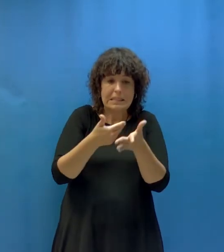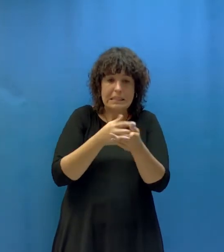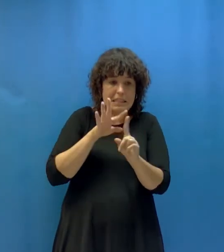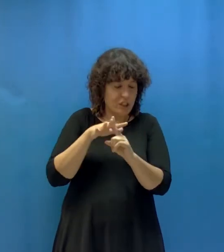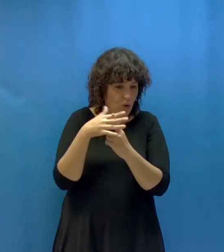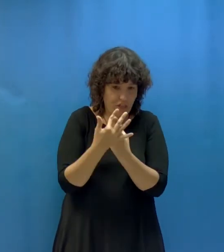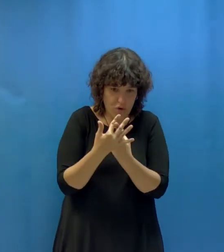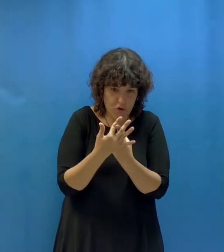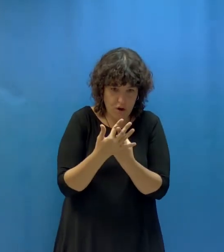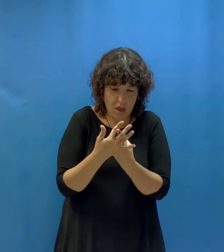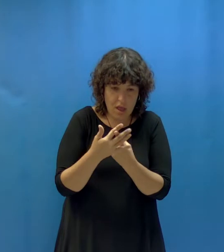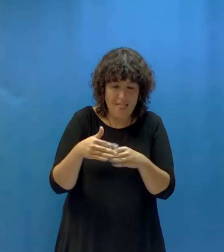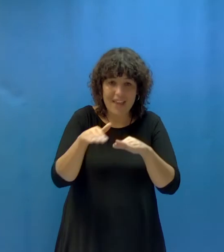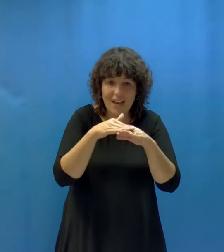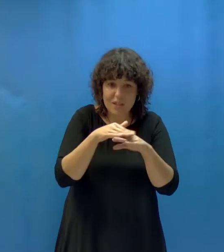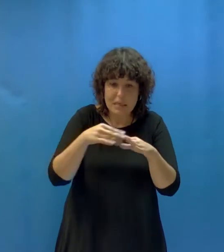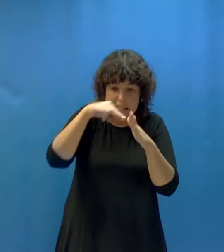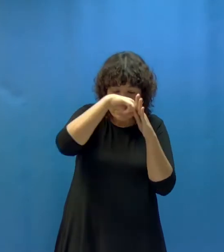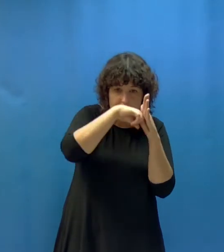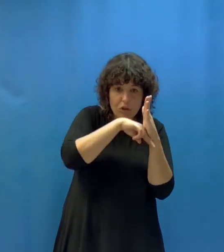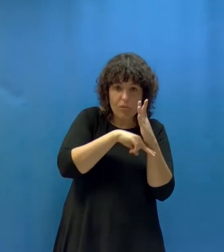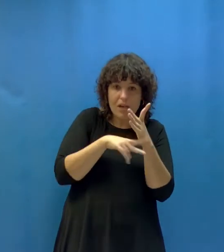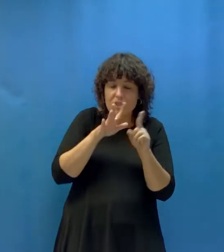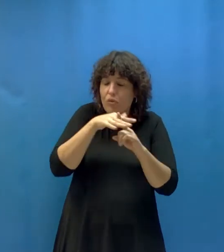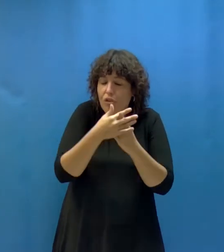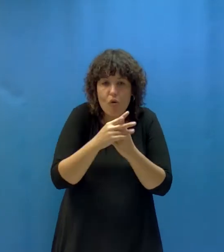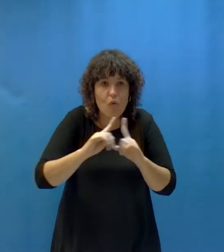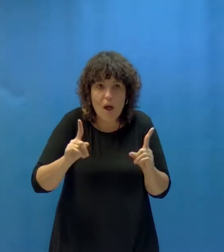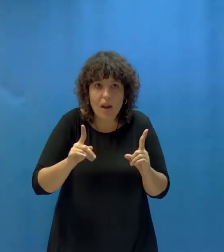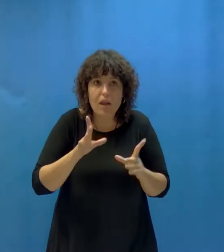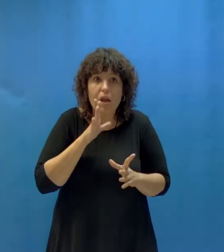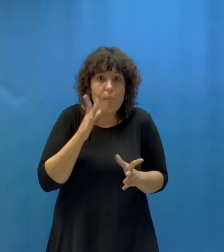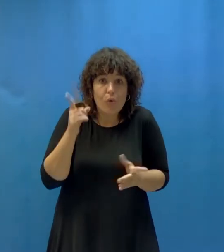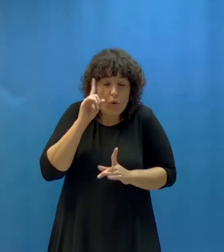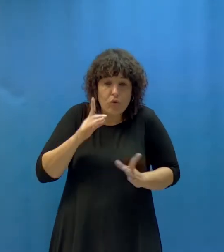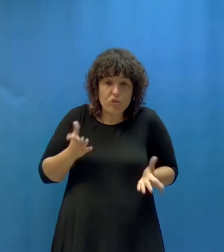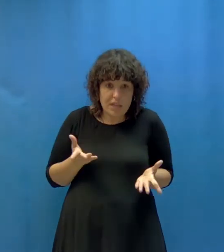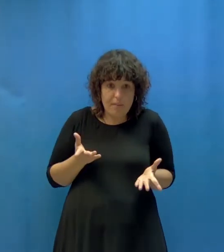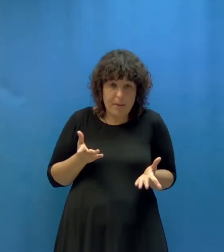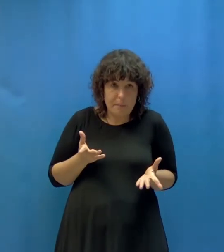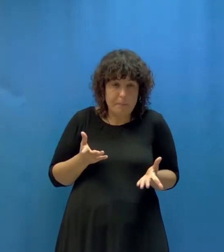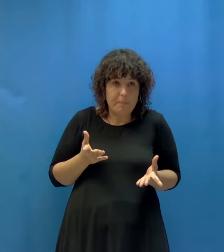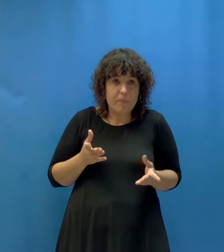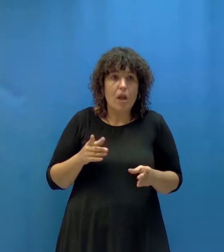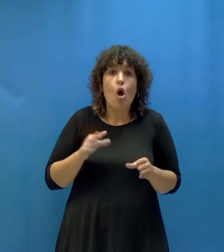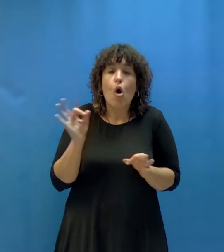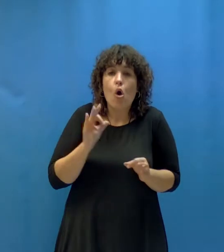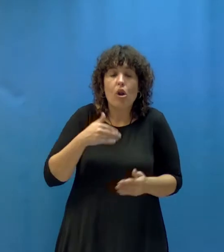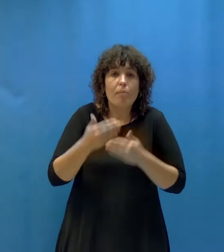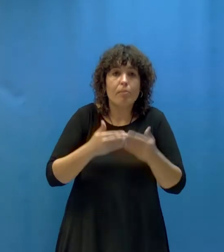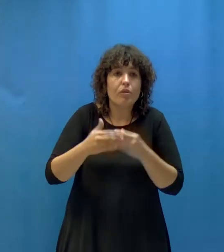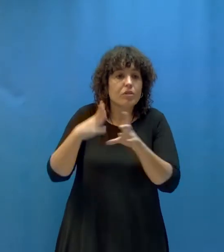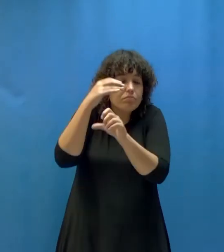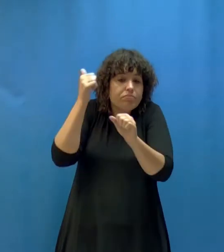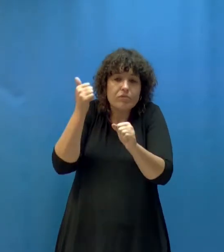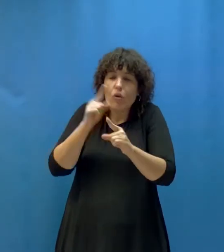trobem aquestes bases, ja que desconeixem qüestions com el punt en què està la seva redacció, el procés burocràtic, quan